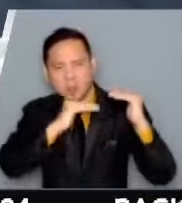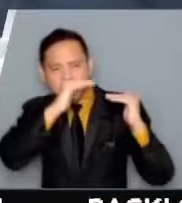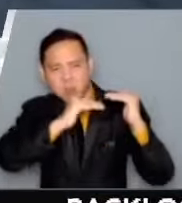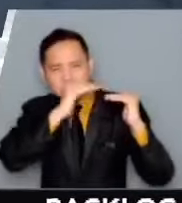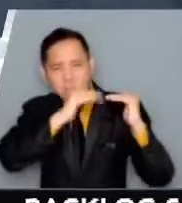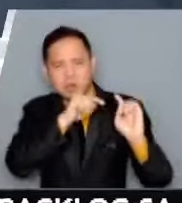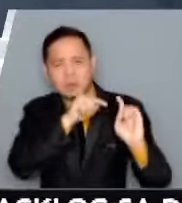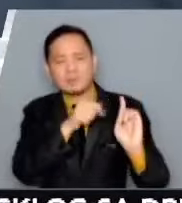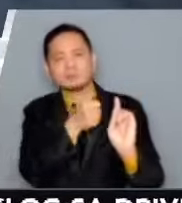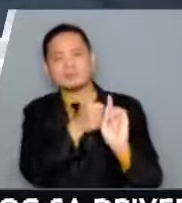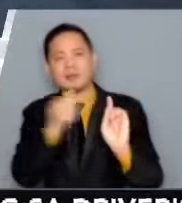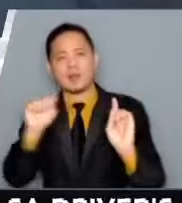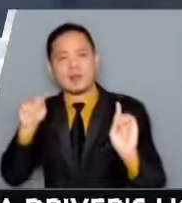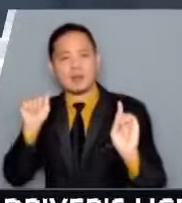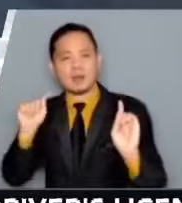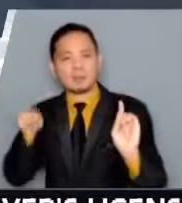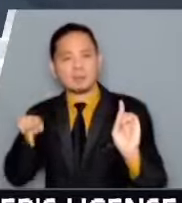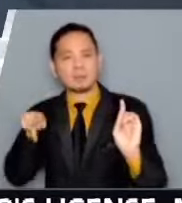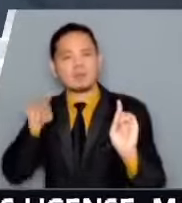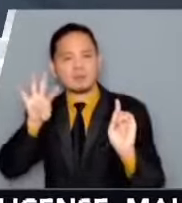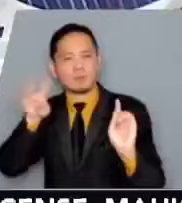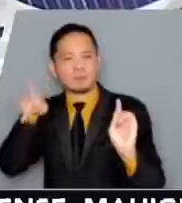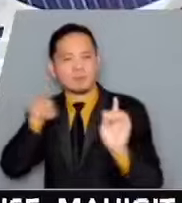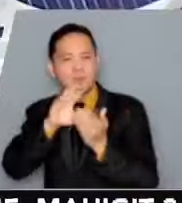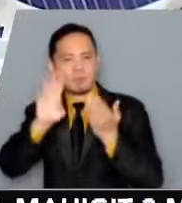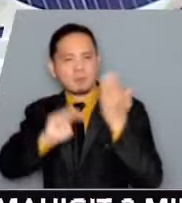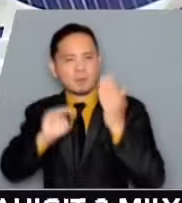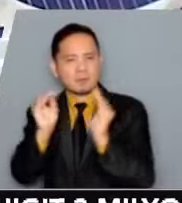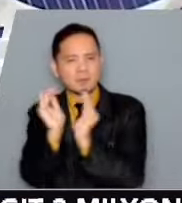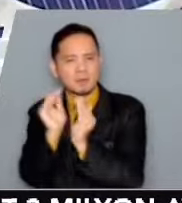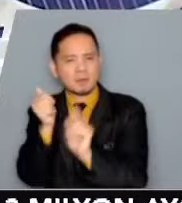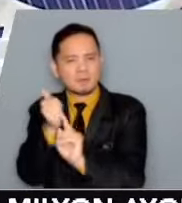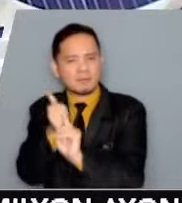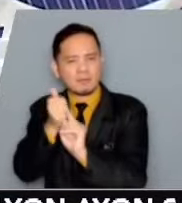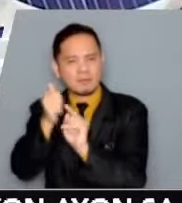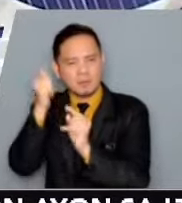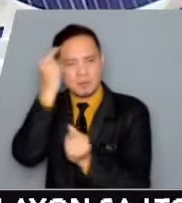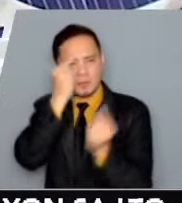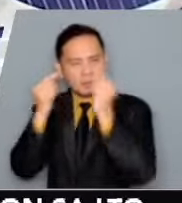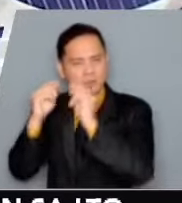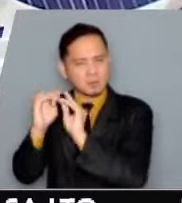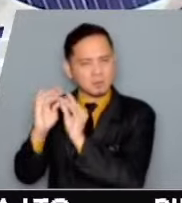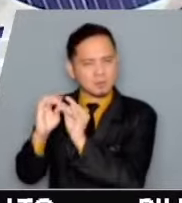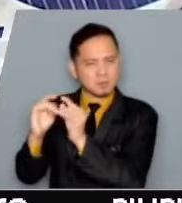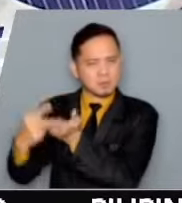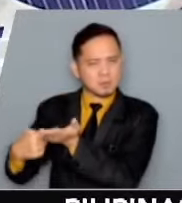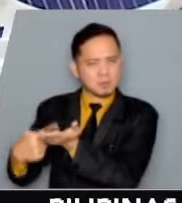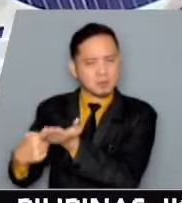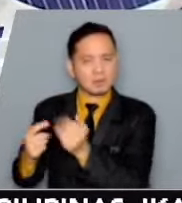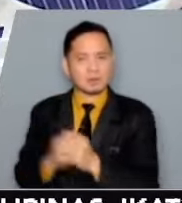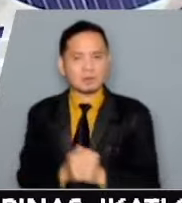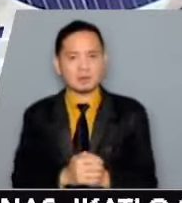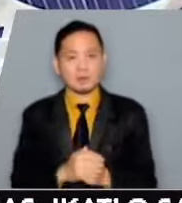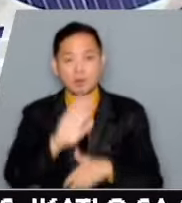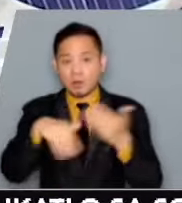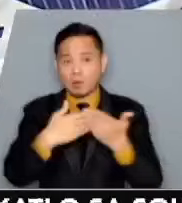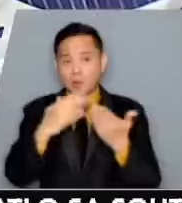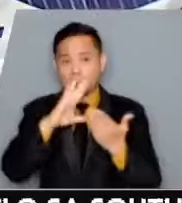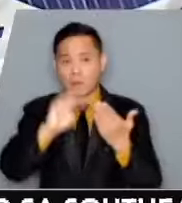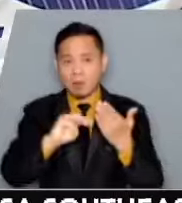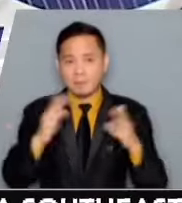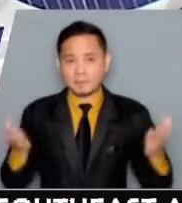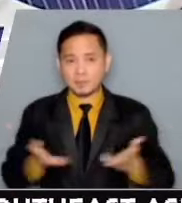angkita program ng DSWD sila yung nagbabayad ng bus pero kadalasan nga lahat ng programa namin sa aming departamento e nakatoon sa